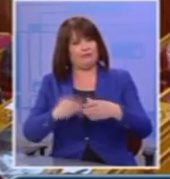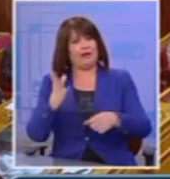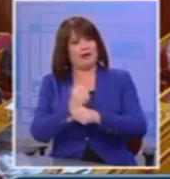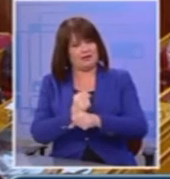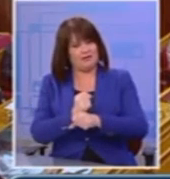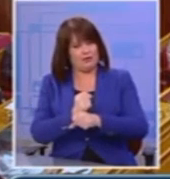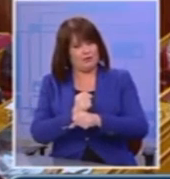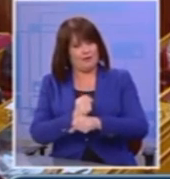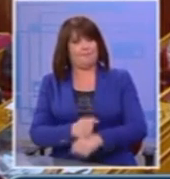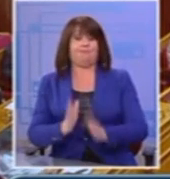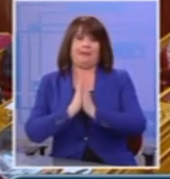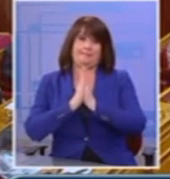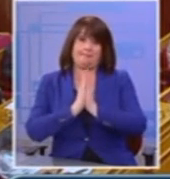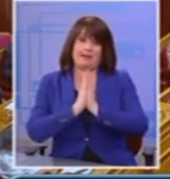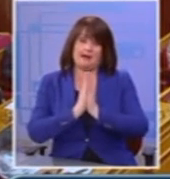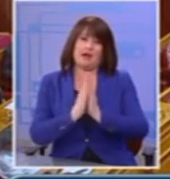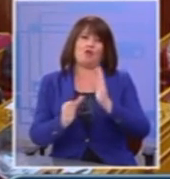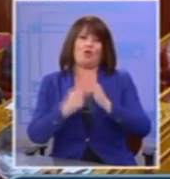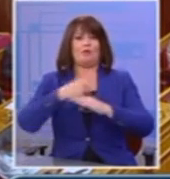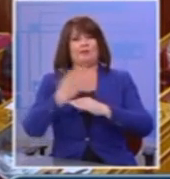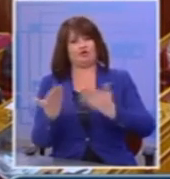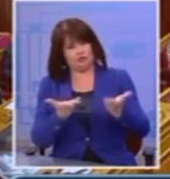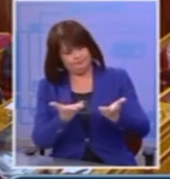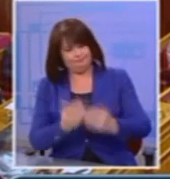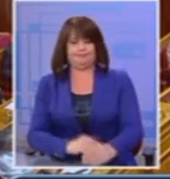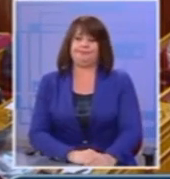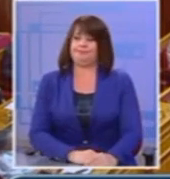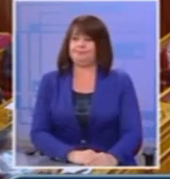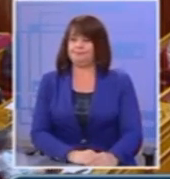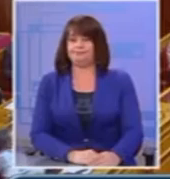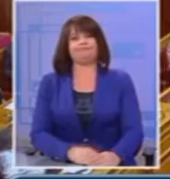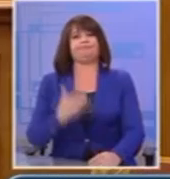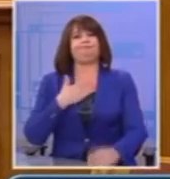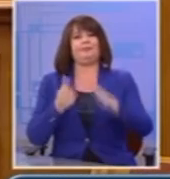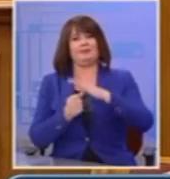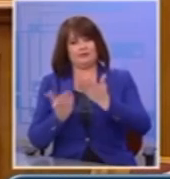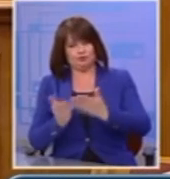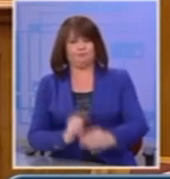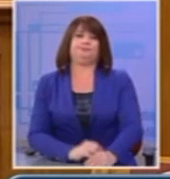ψηφορία. Παρακαλώ, κυρία Πρόεδρε, έχει το λόγο. Ευχαριστώ πολύ, κύριε Πρόεδρε.